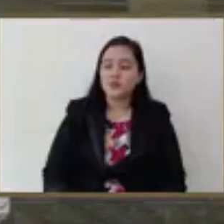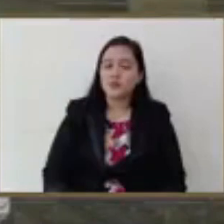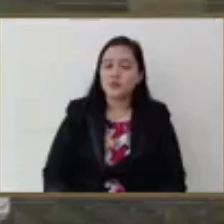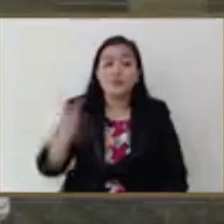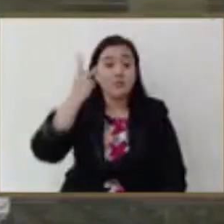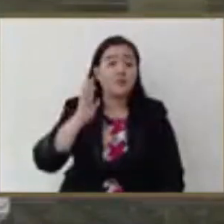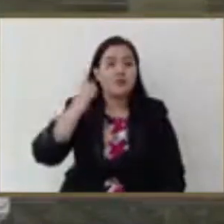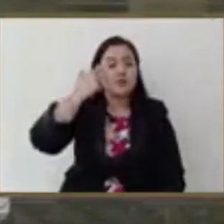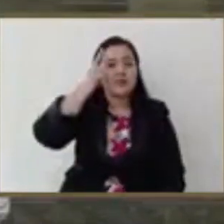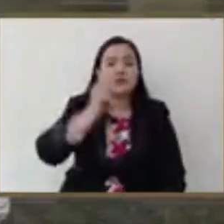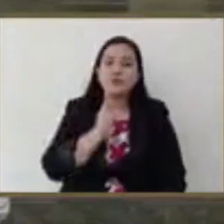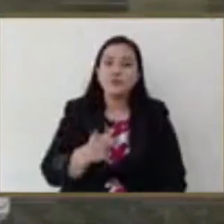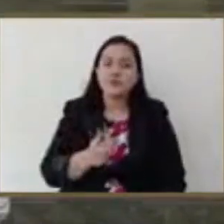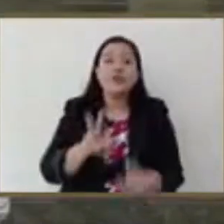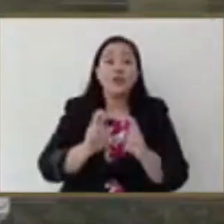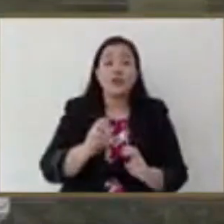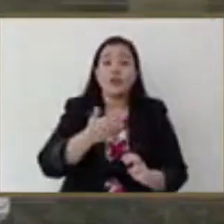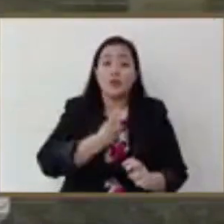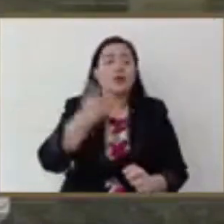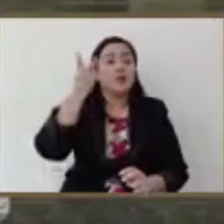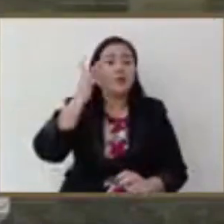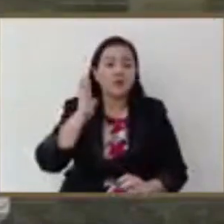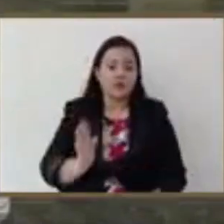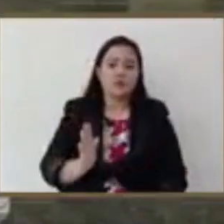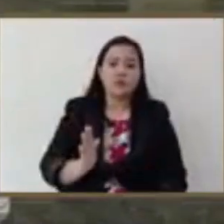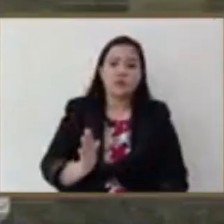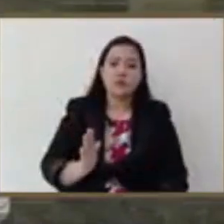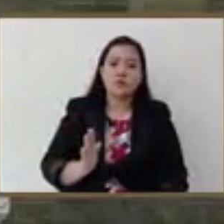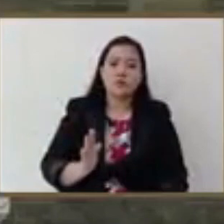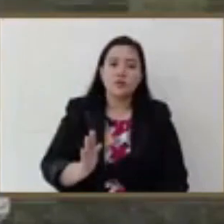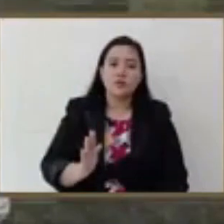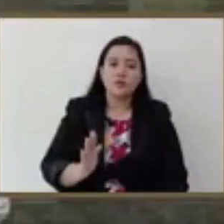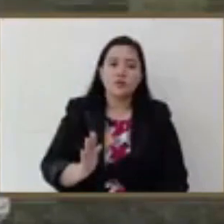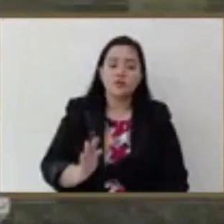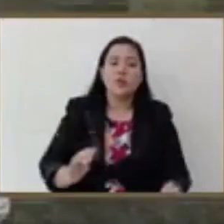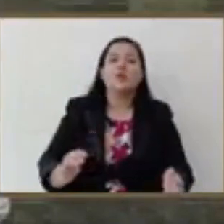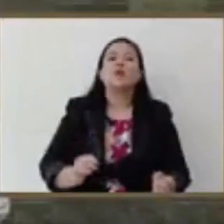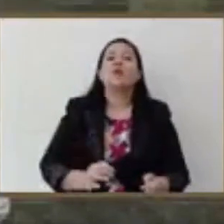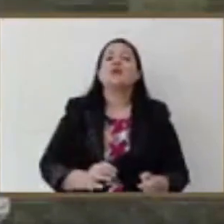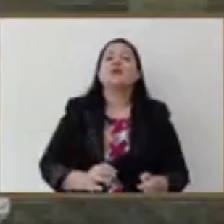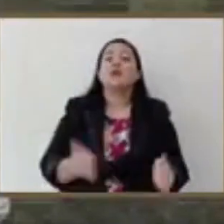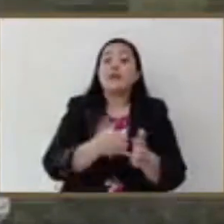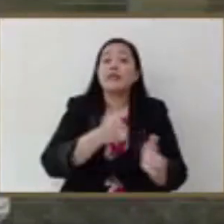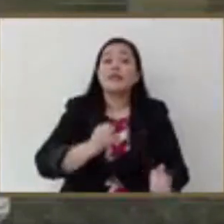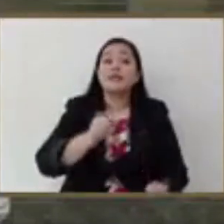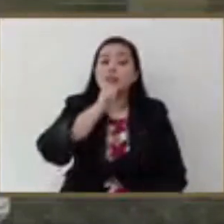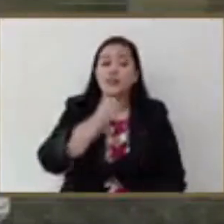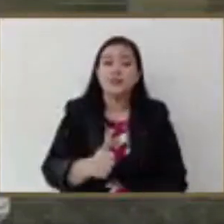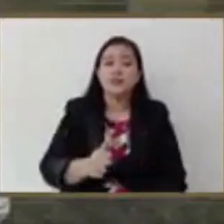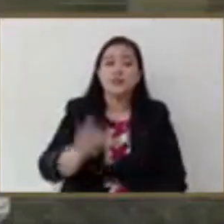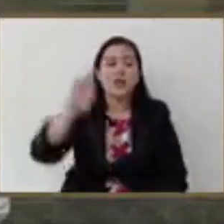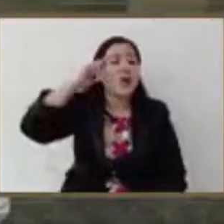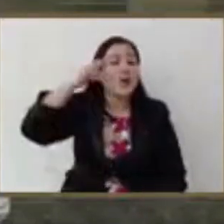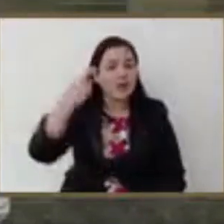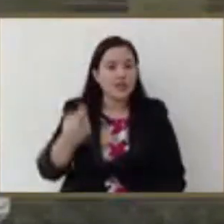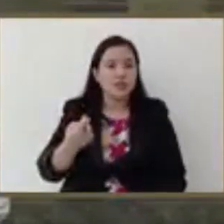pastor, ang pagiging pastor ko ay hindi po ito excuse para hindi na ako gumalang sa